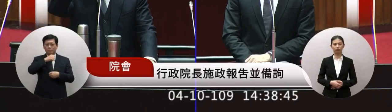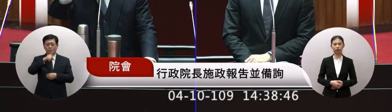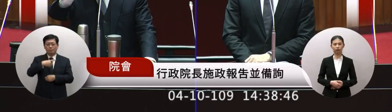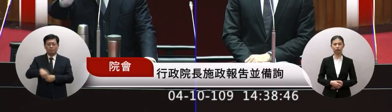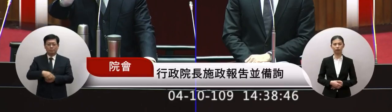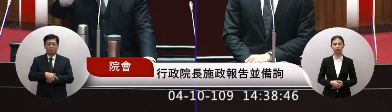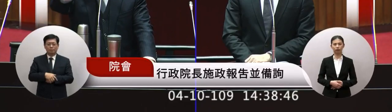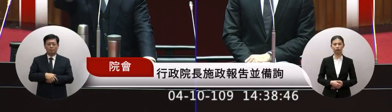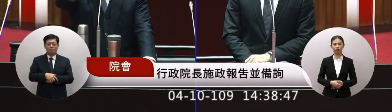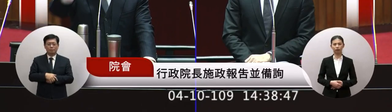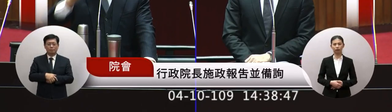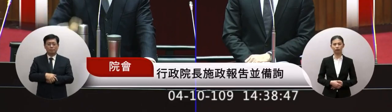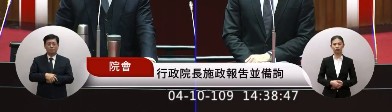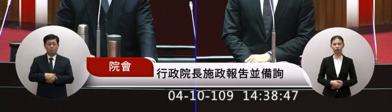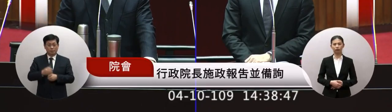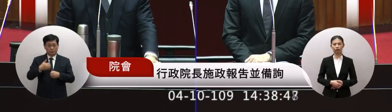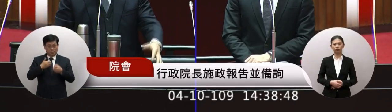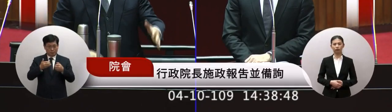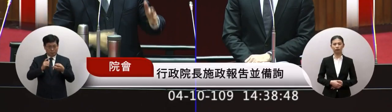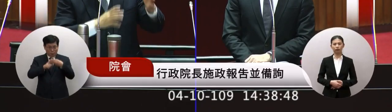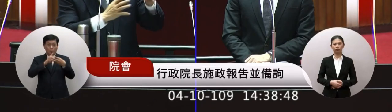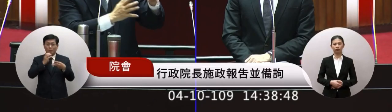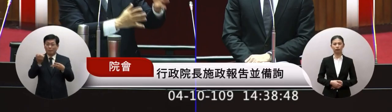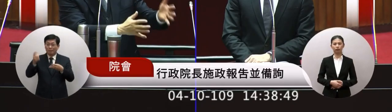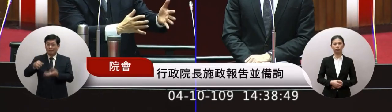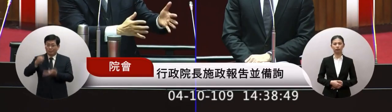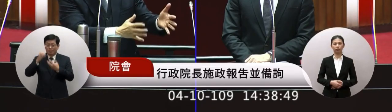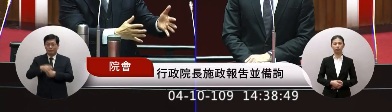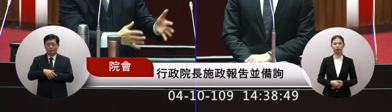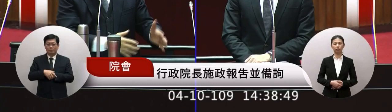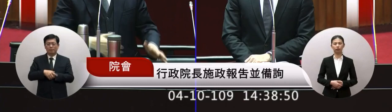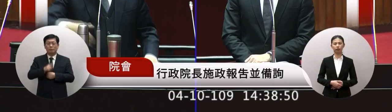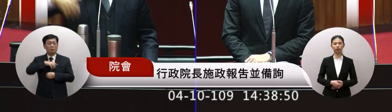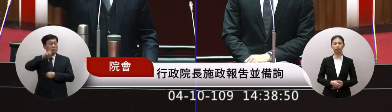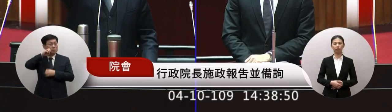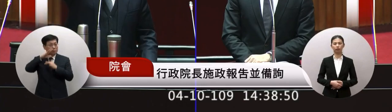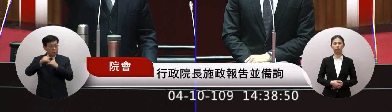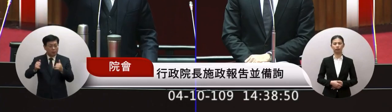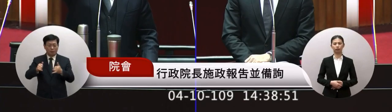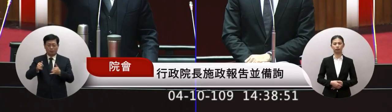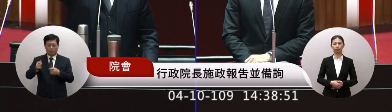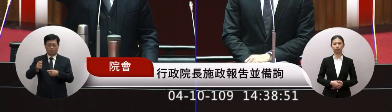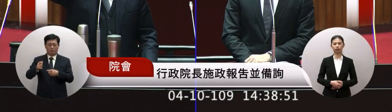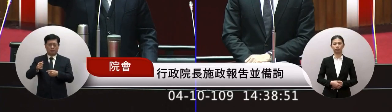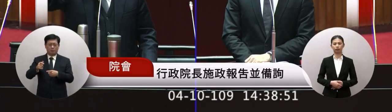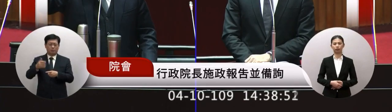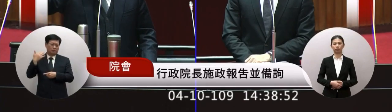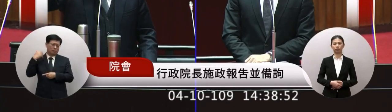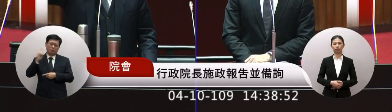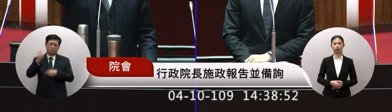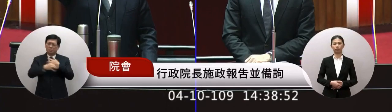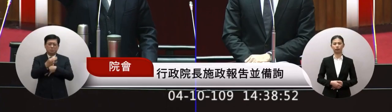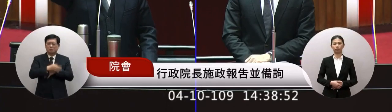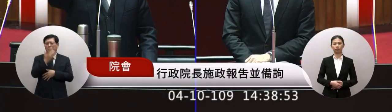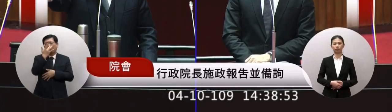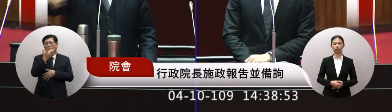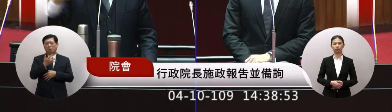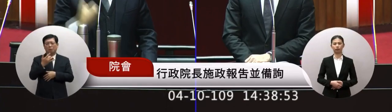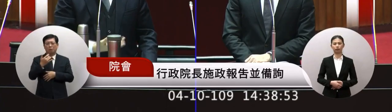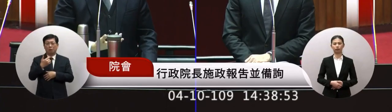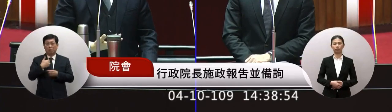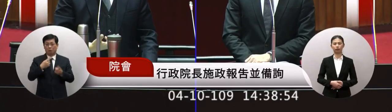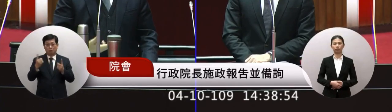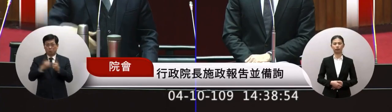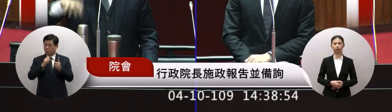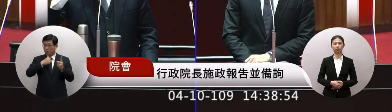是， 伊种是你讲的这个，英民啦吼，啊，伊唔知啥物亲情，啊都无